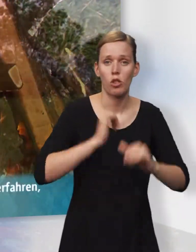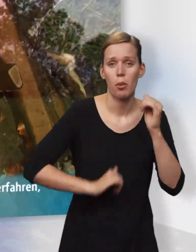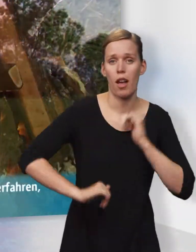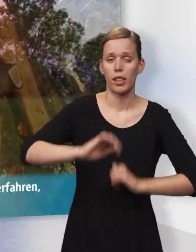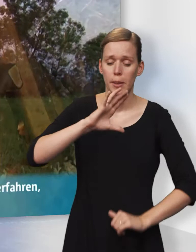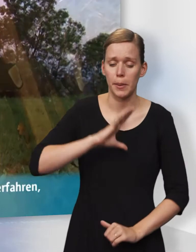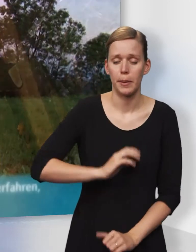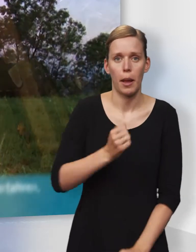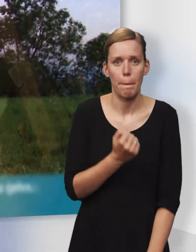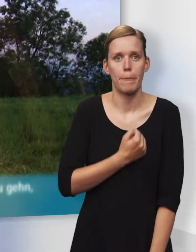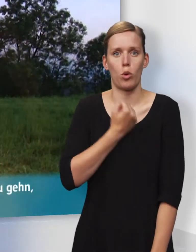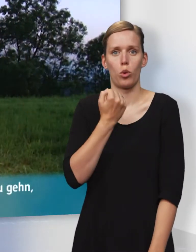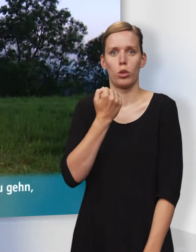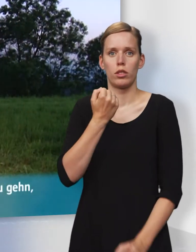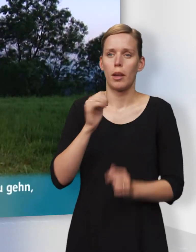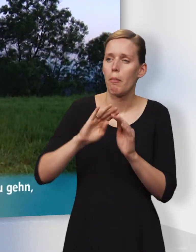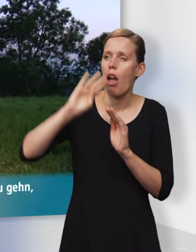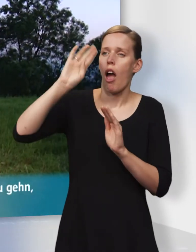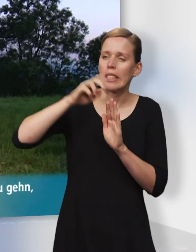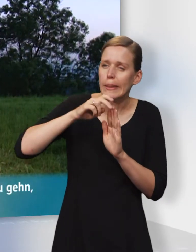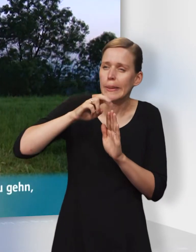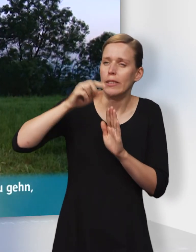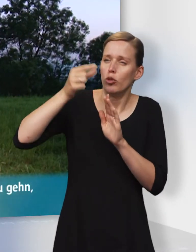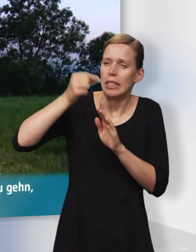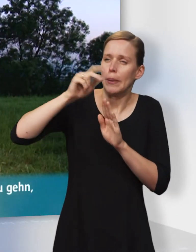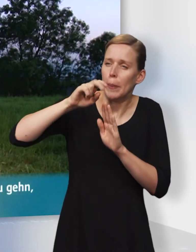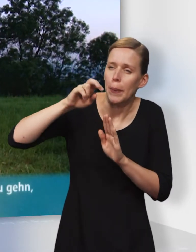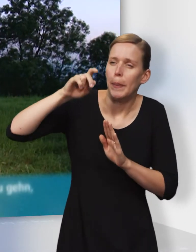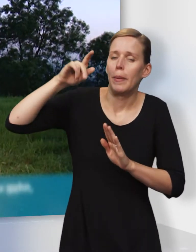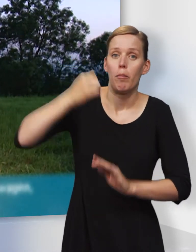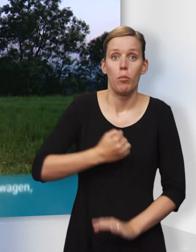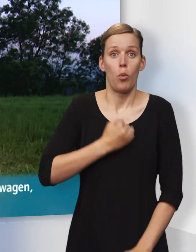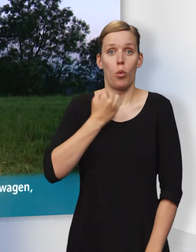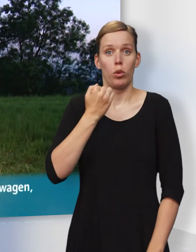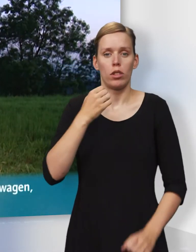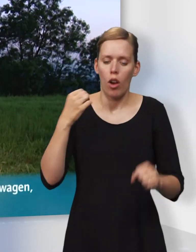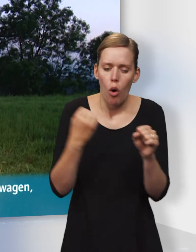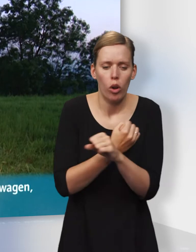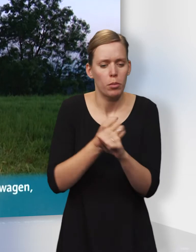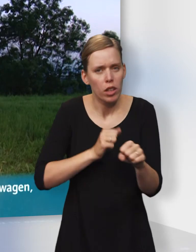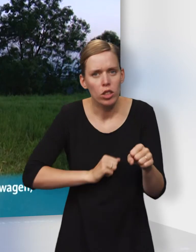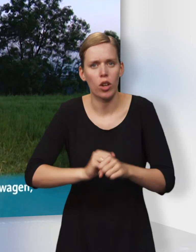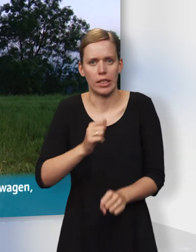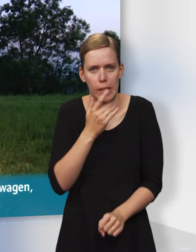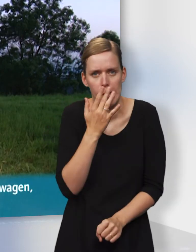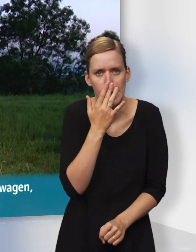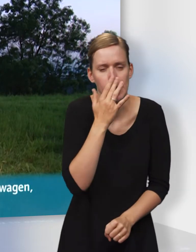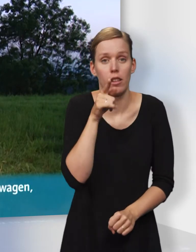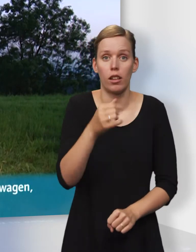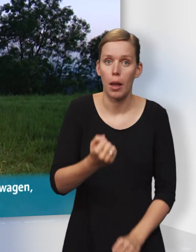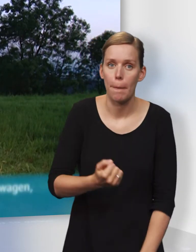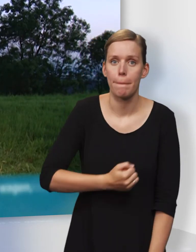Schmerz zu erfahren, den Mut bis zum Gipfel zu gehen, den Mut, Unmögliches